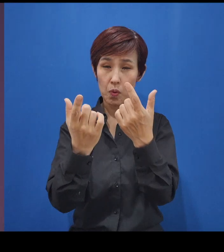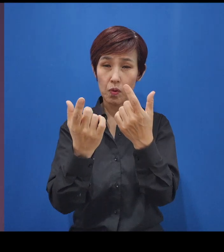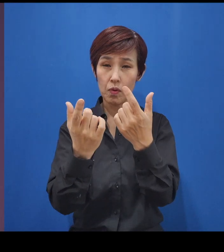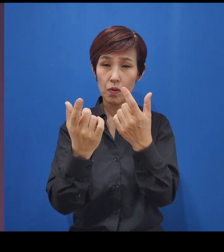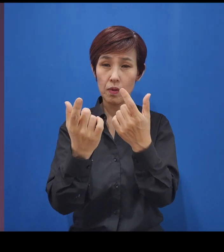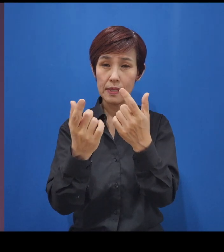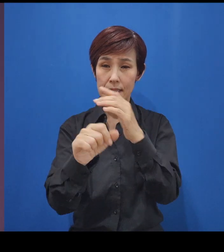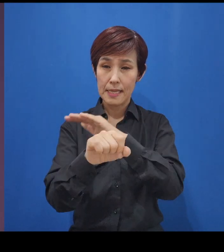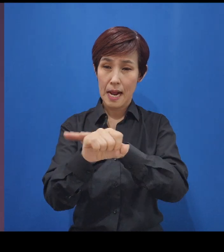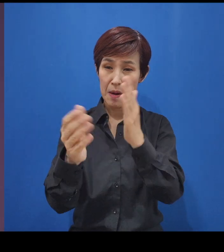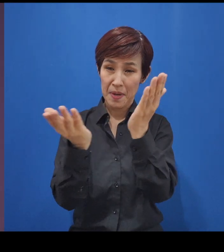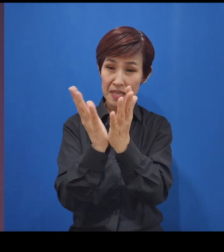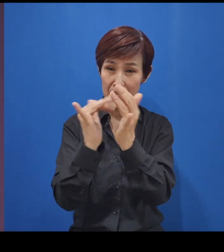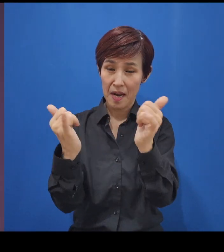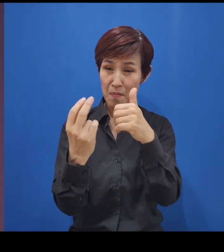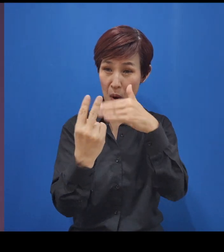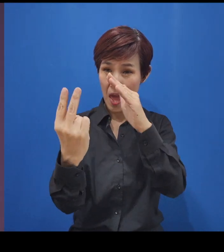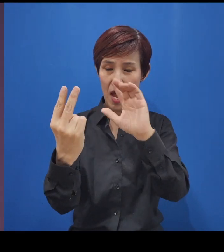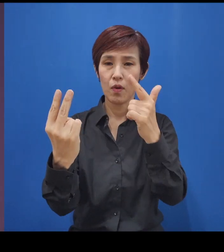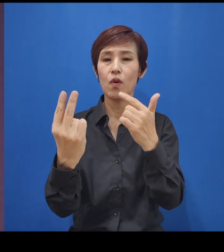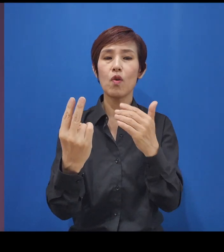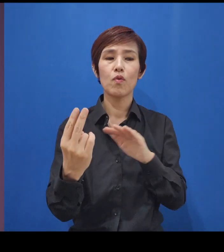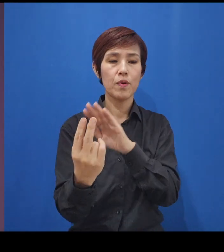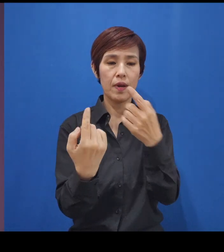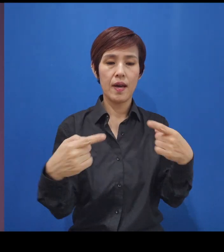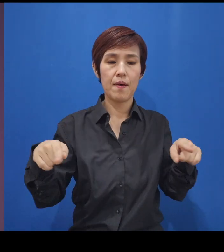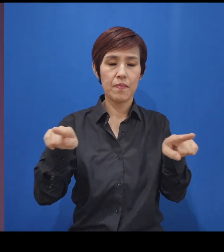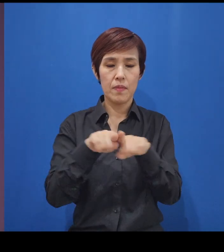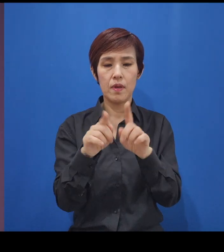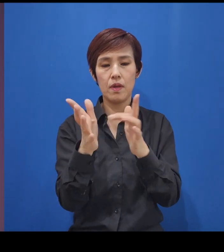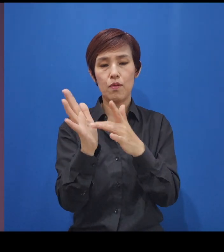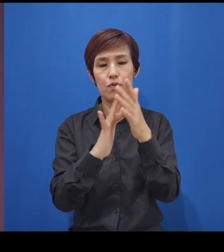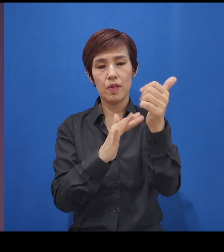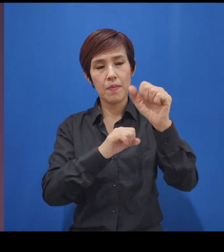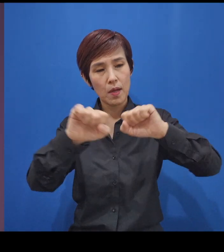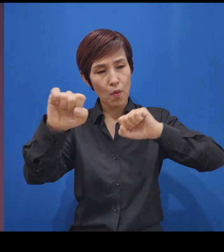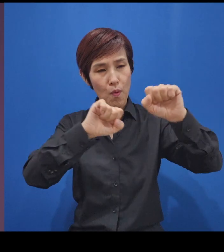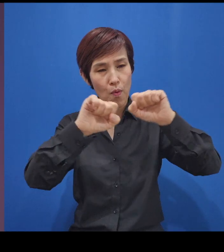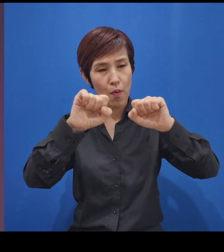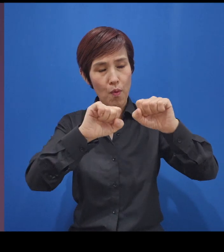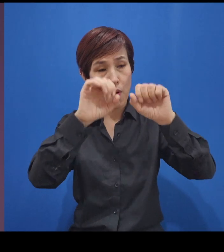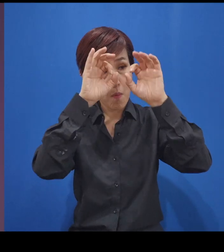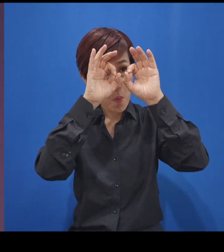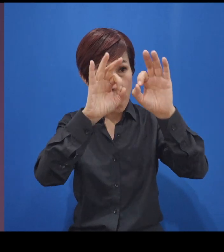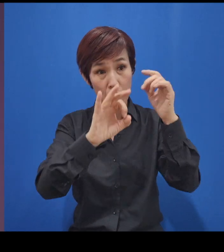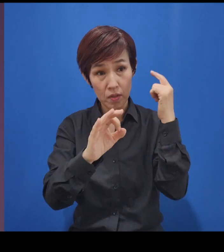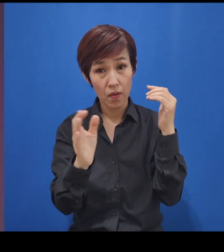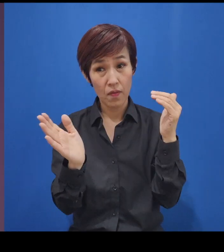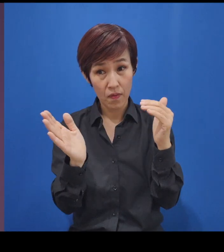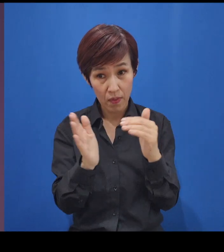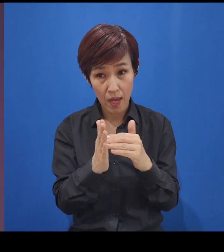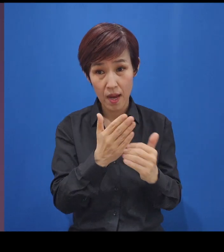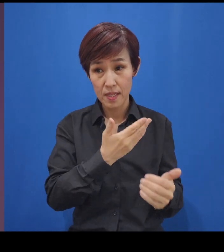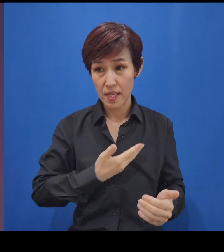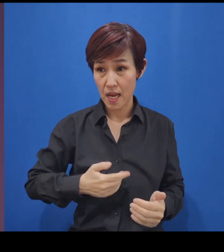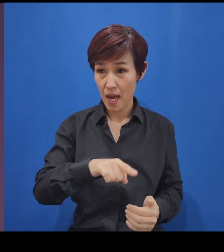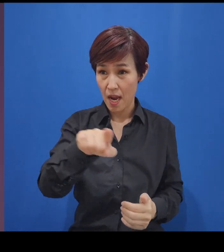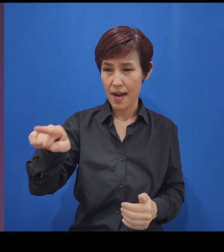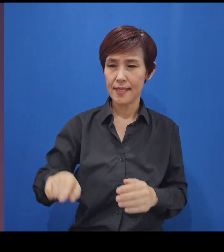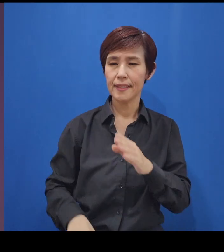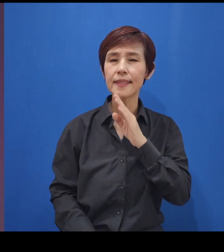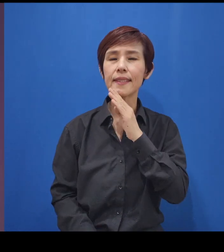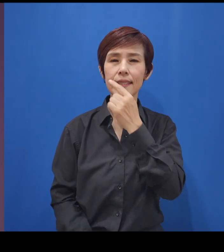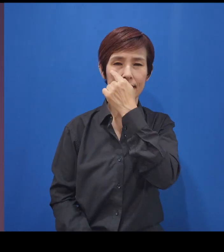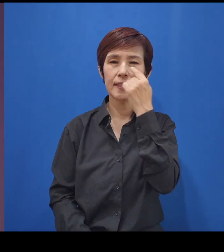않았어요. 우리와 함께 예수님이 어떤 일을 행하셨는지 보고 들은 제자들. 그래서